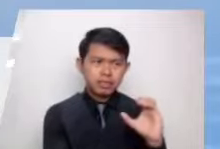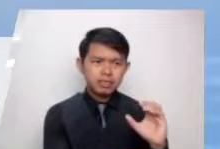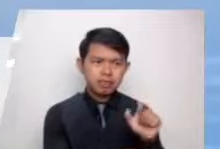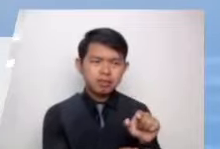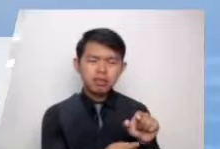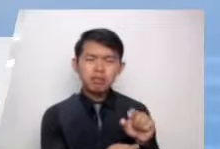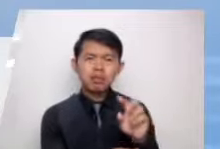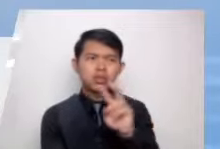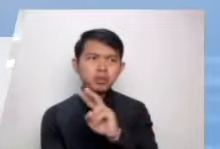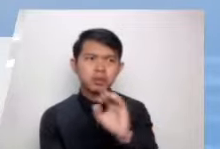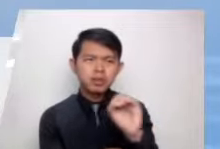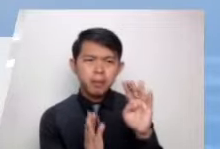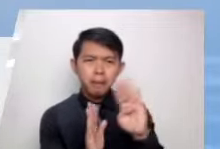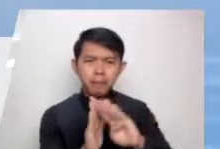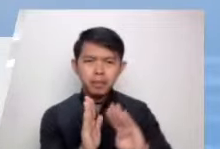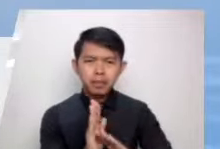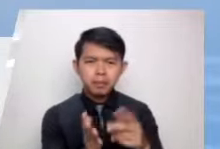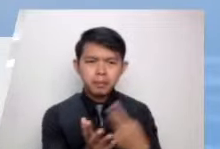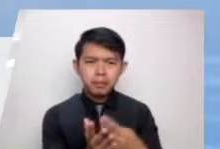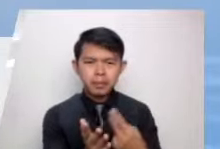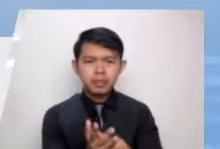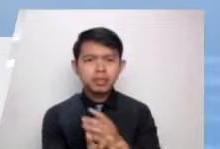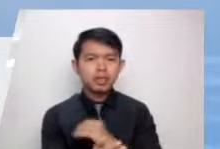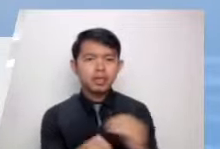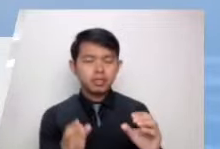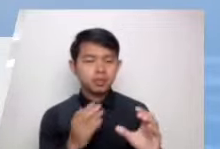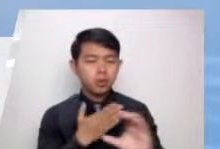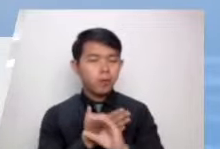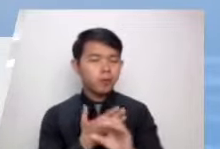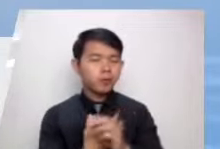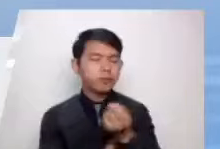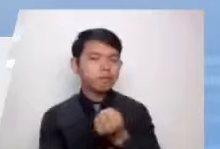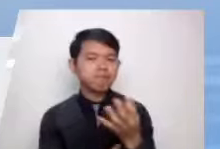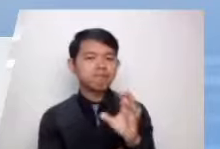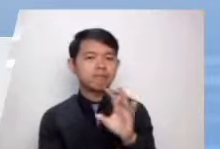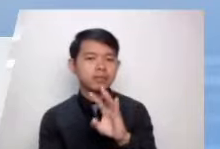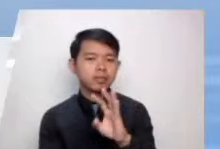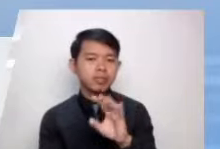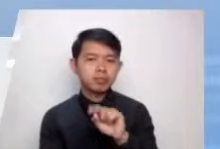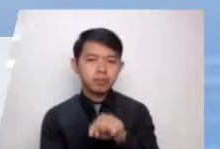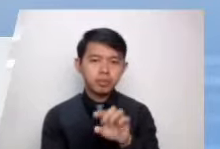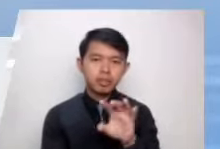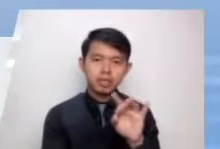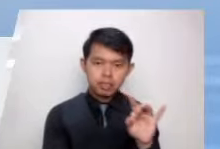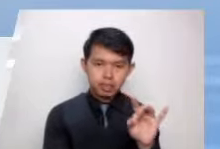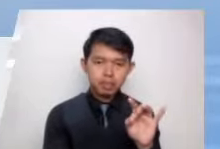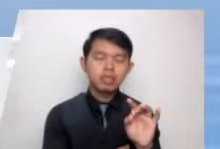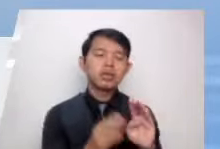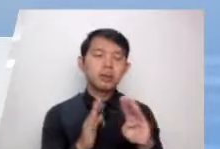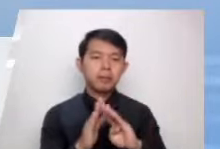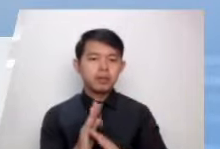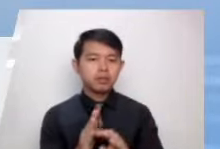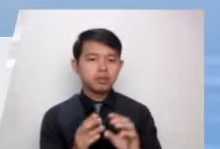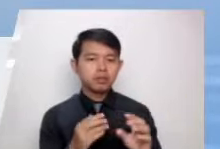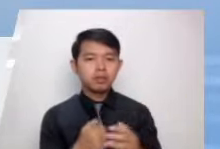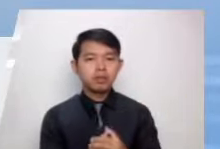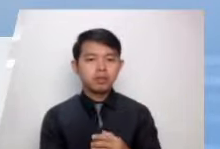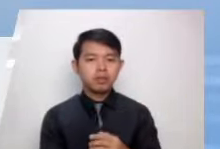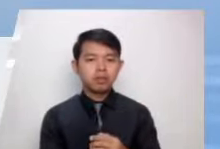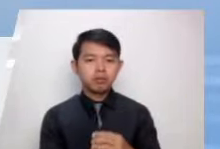pesos, samantalang yung ating kontrata ay 17.88. Di hamak na mas mataas po yung kanilang sinabit sa atin.